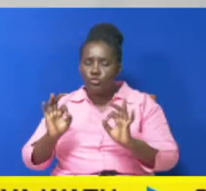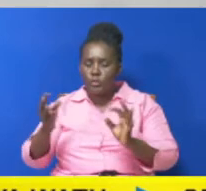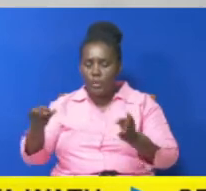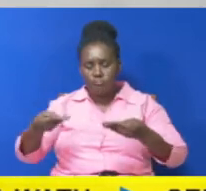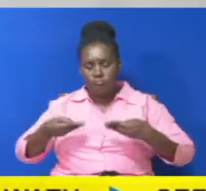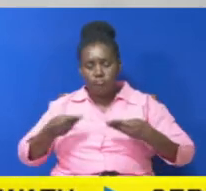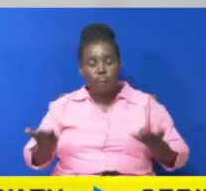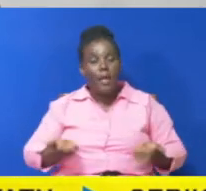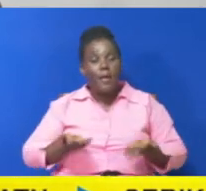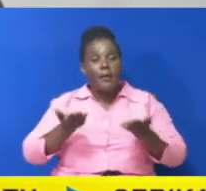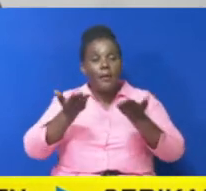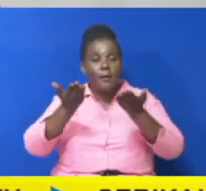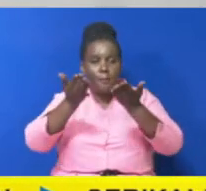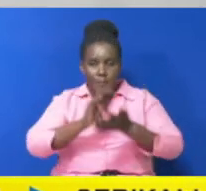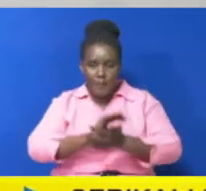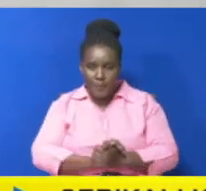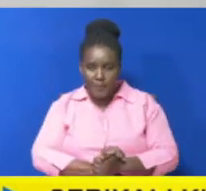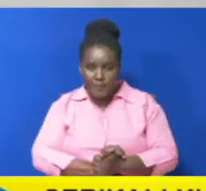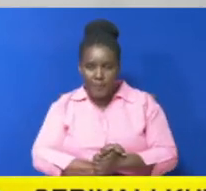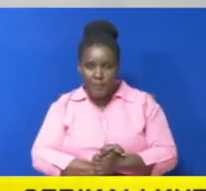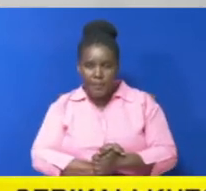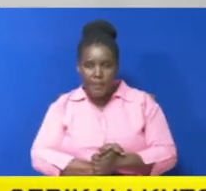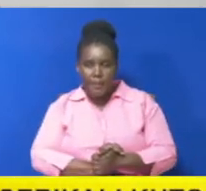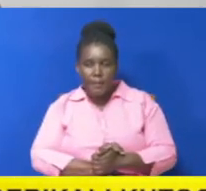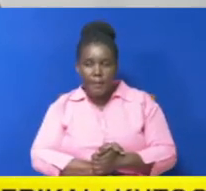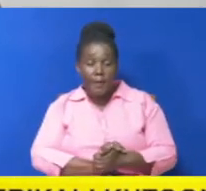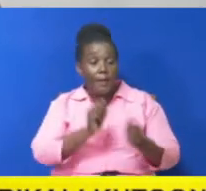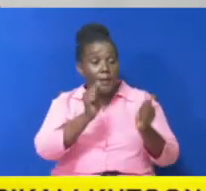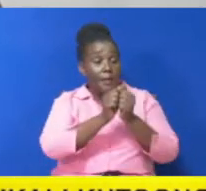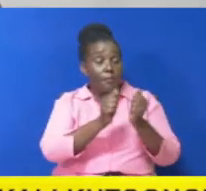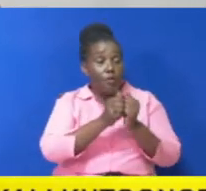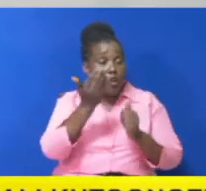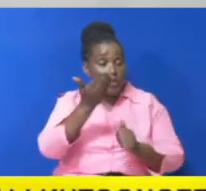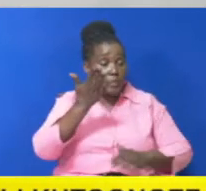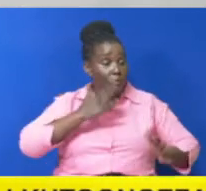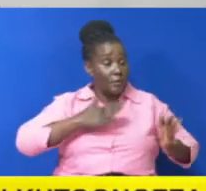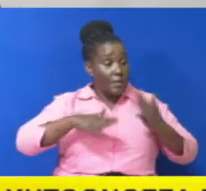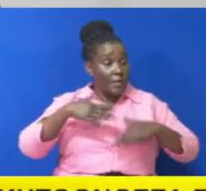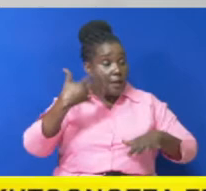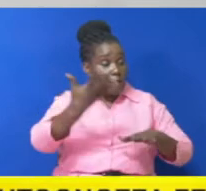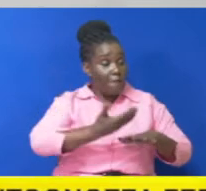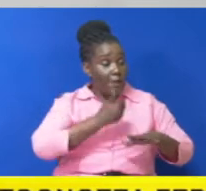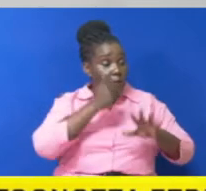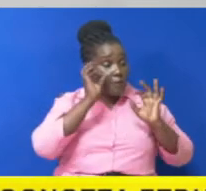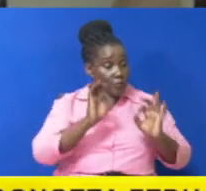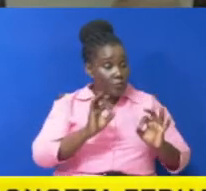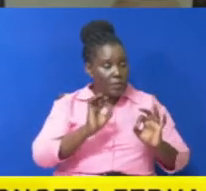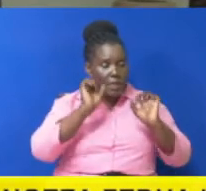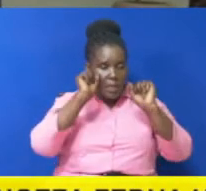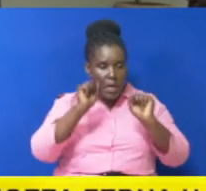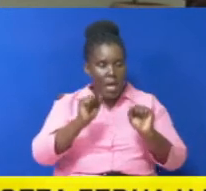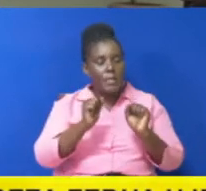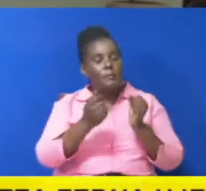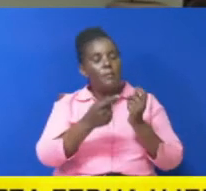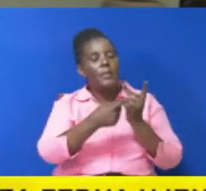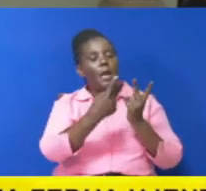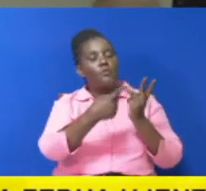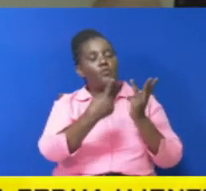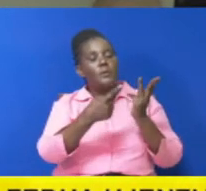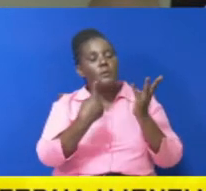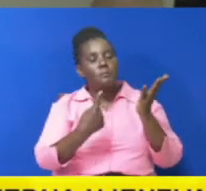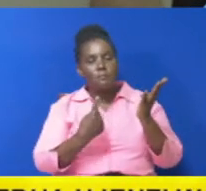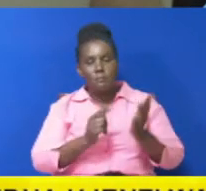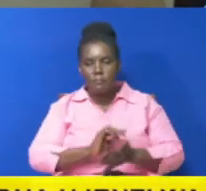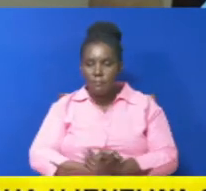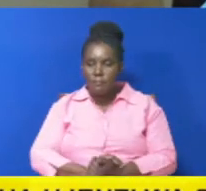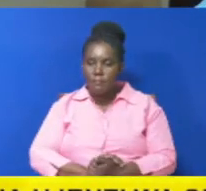maendeleo. Kitu chochote ili kiweze kufanikiwa vizuri kinahitaji takwimu.